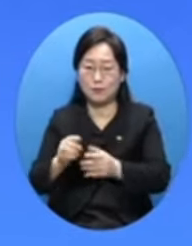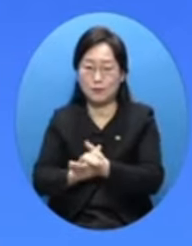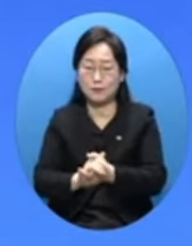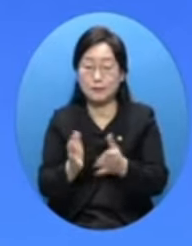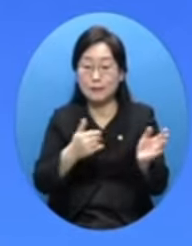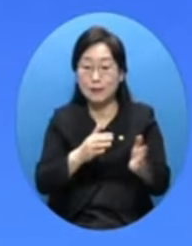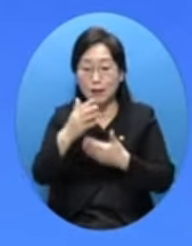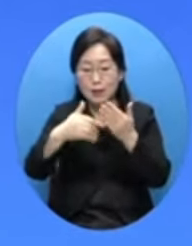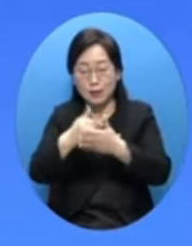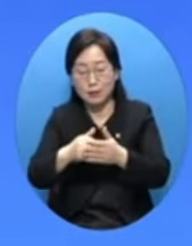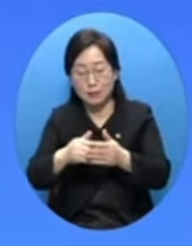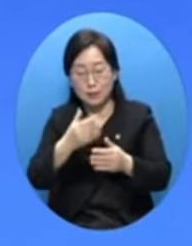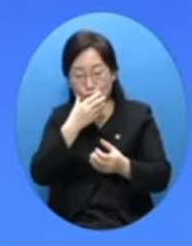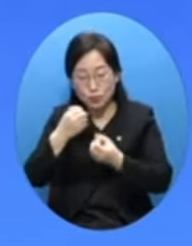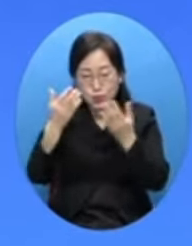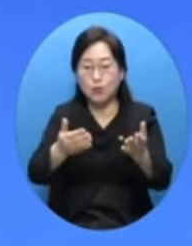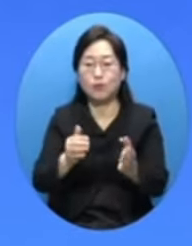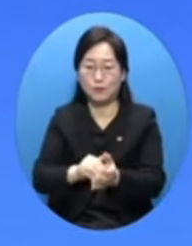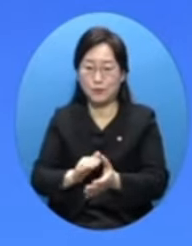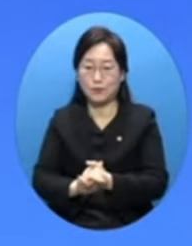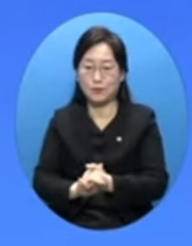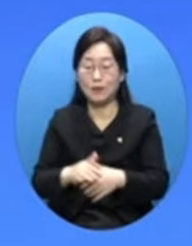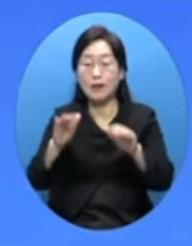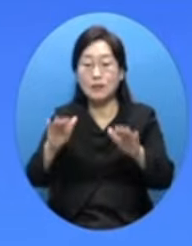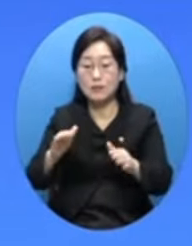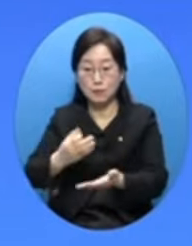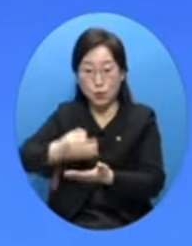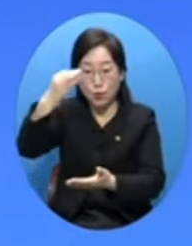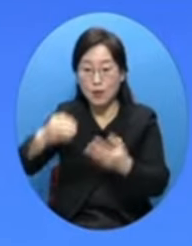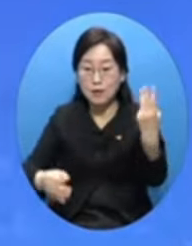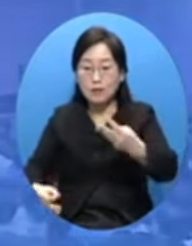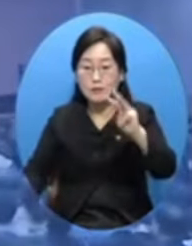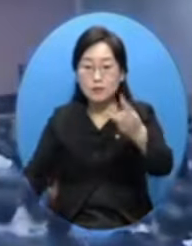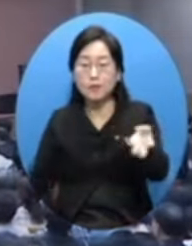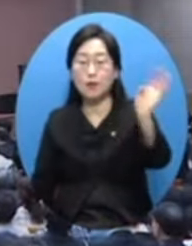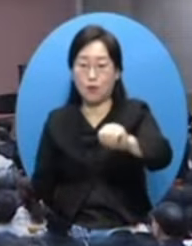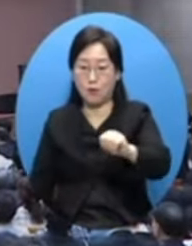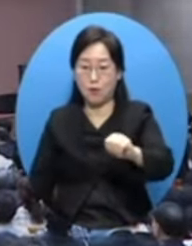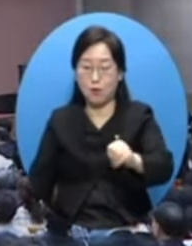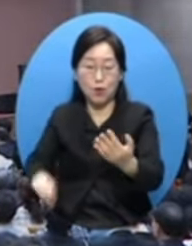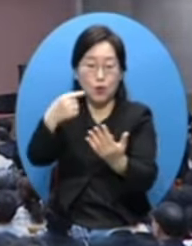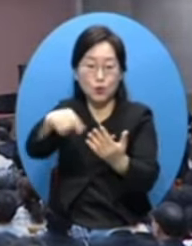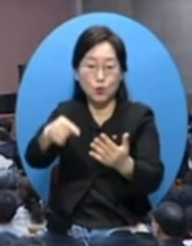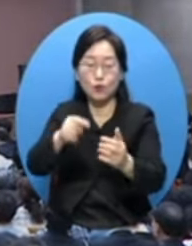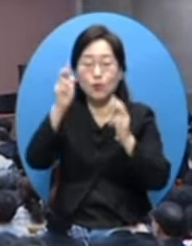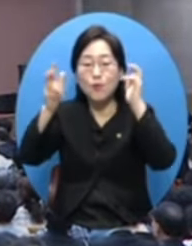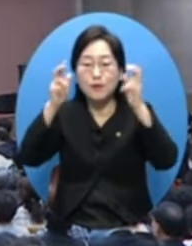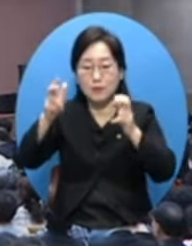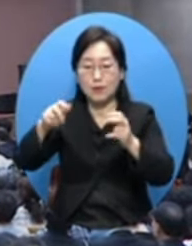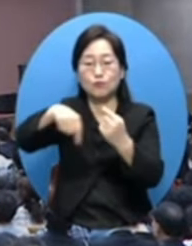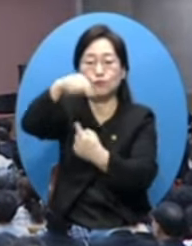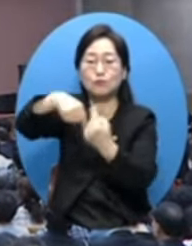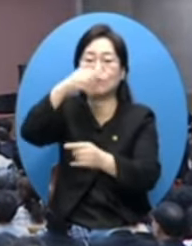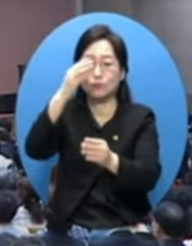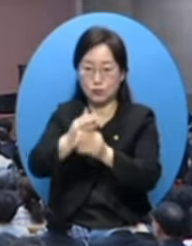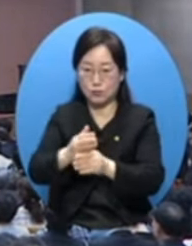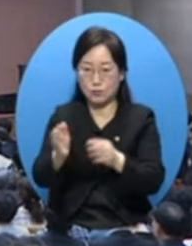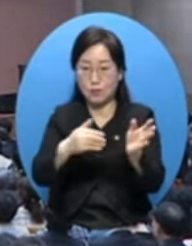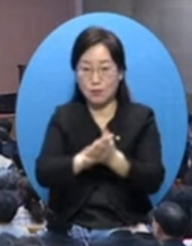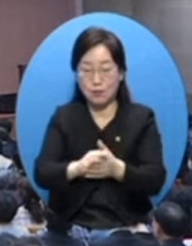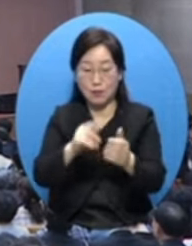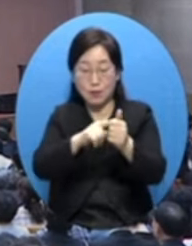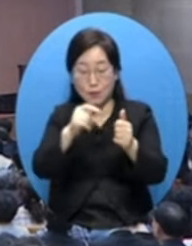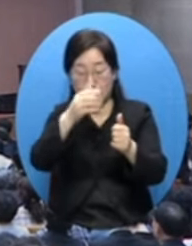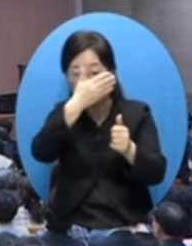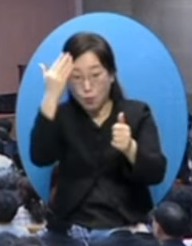재생의 축복을 주셨습니다 지금은 자장 같이 3,300억의 교육 기업을 운영하는 대표가 됐습니다 저 젊은 분이 저렇게